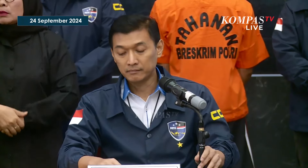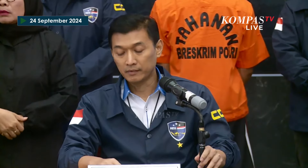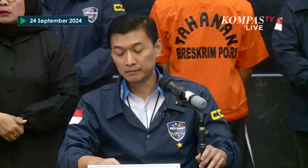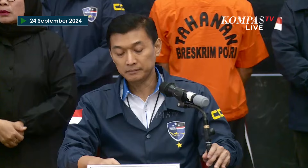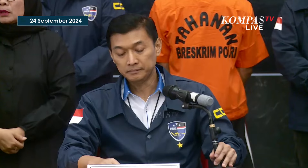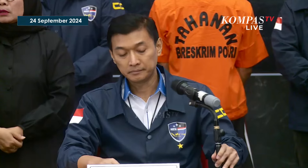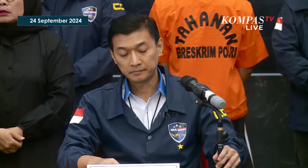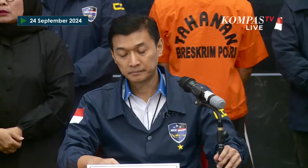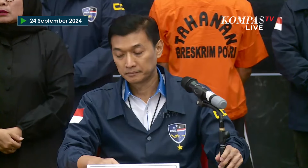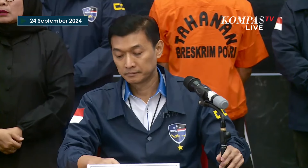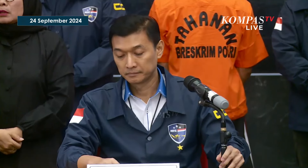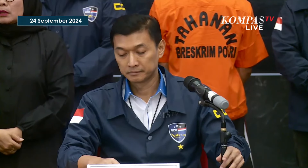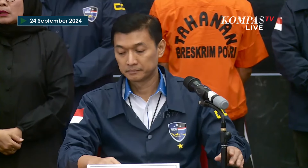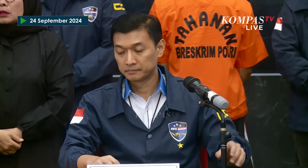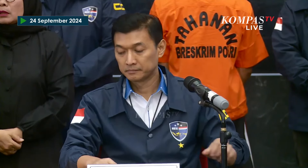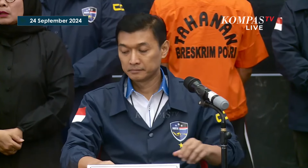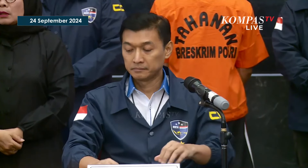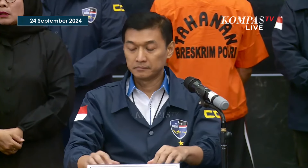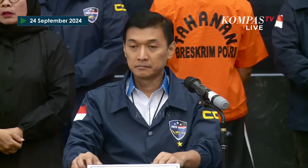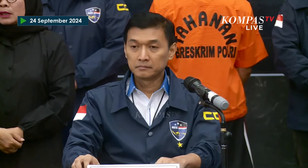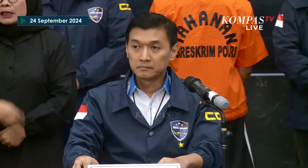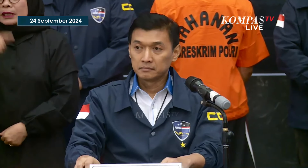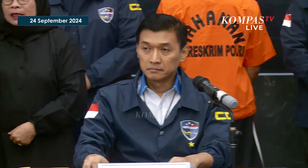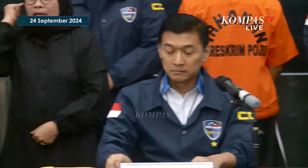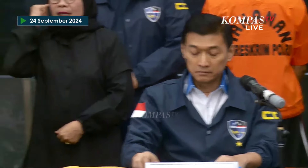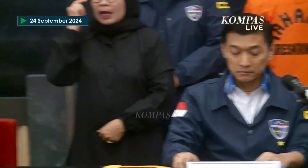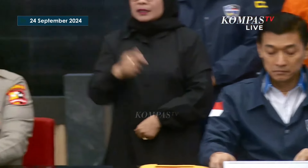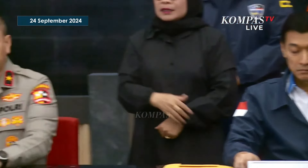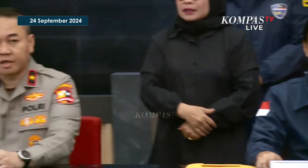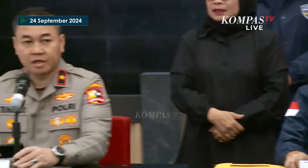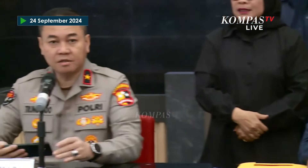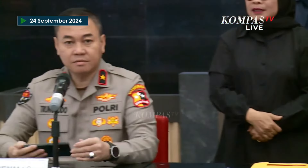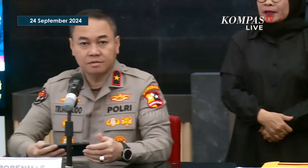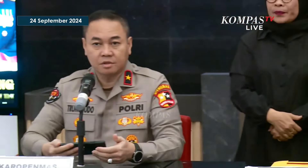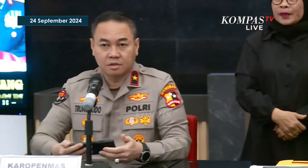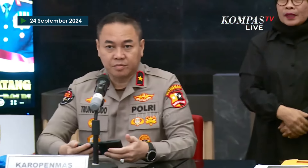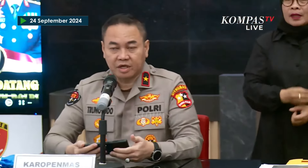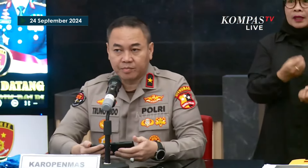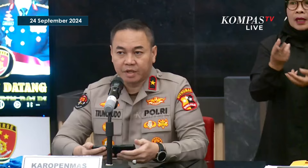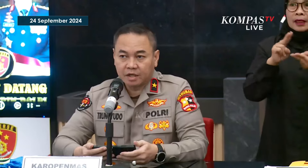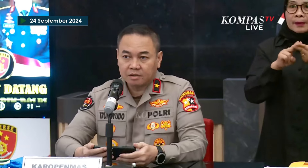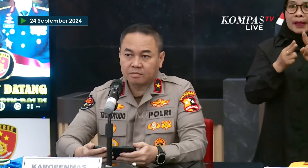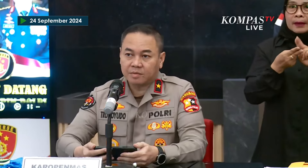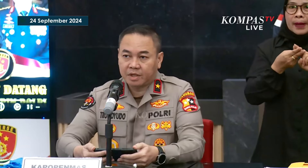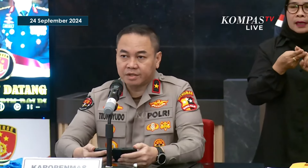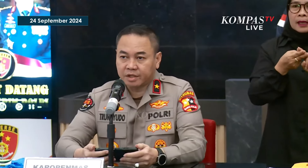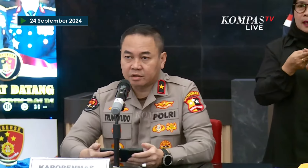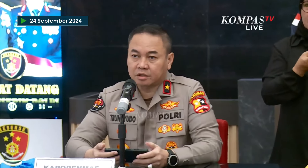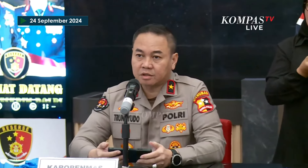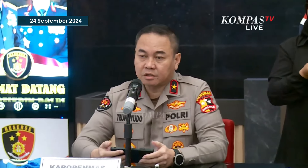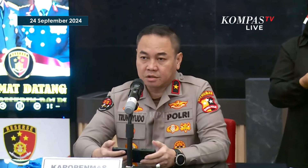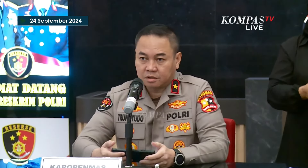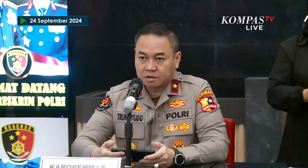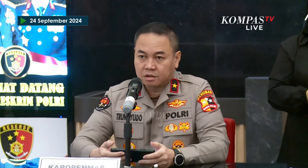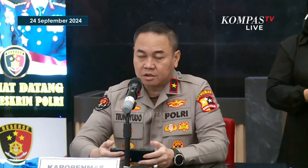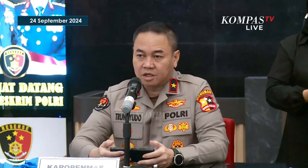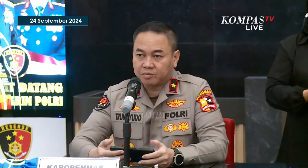Waalaikumsalam warahmatullahi wabarakatuh. Terima kasih Bapak Direktur. Demikianlah rekan-rekan penyampaian Bapak